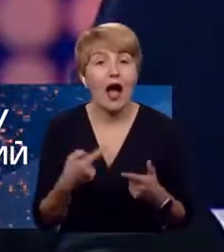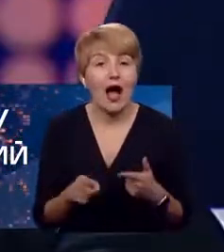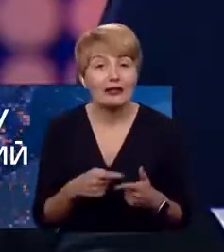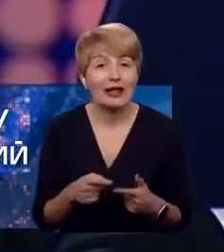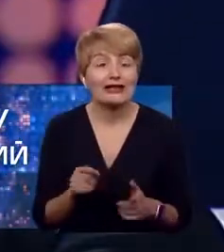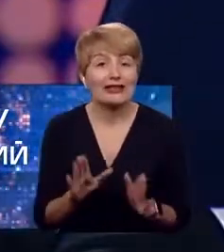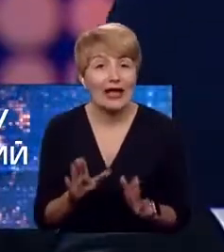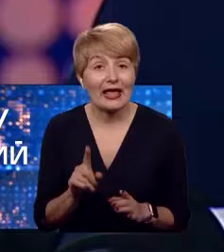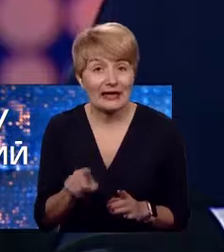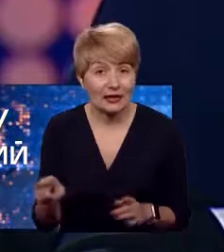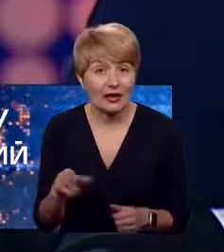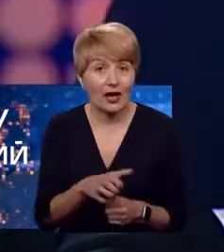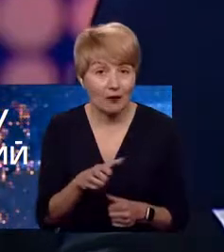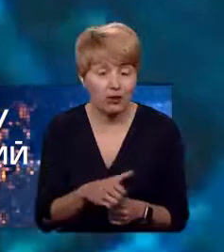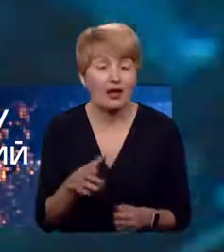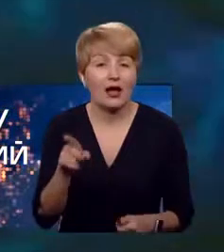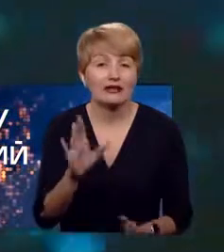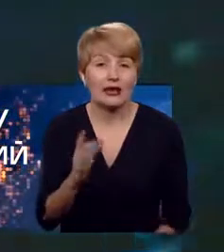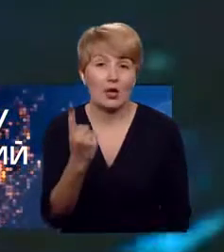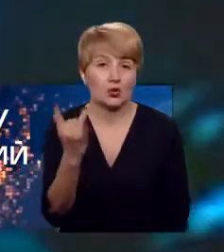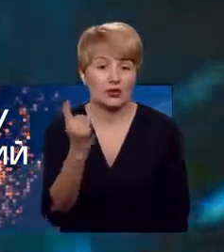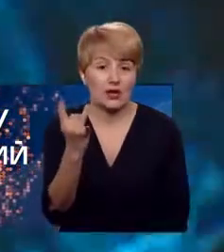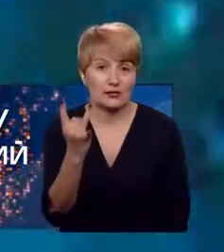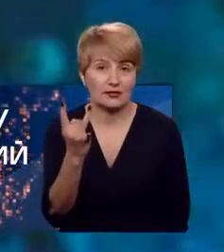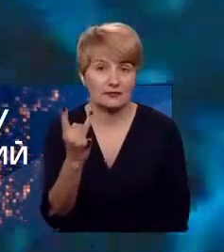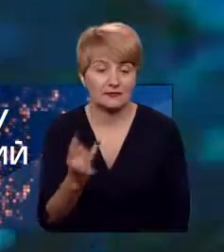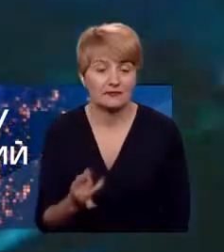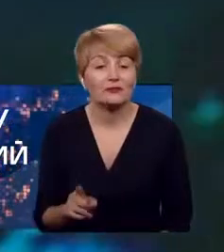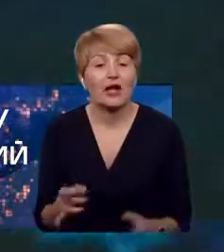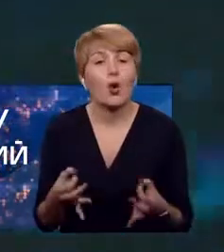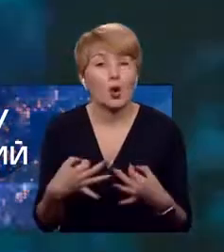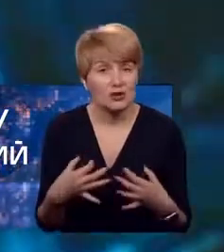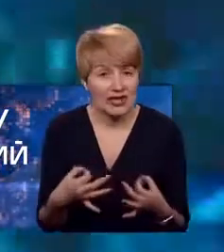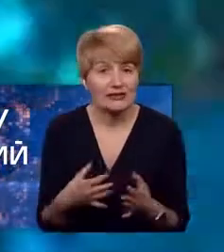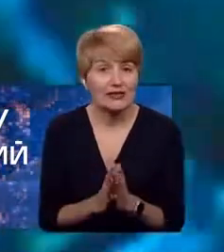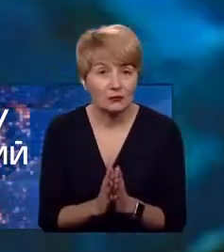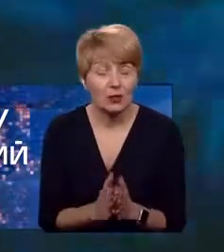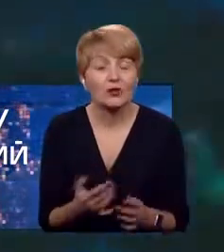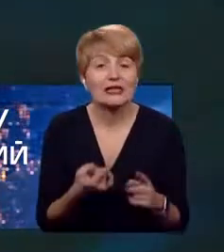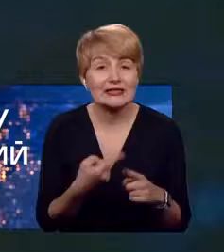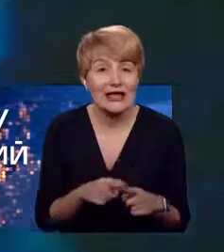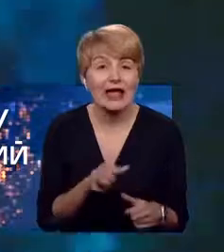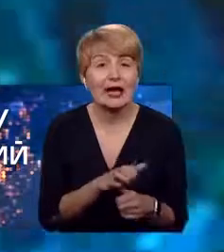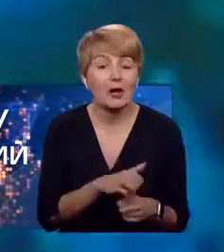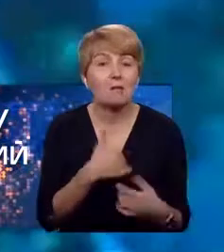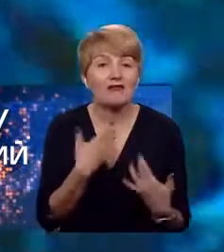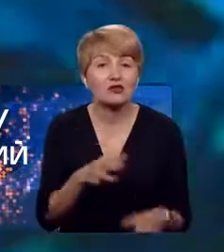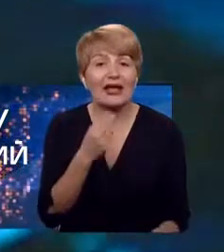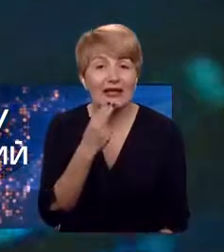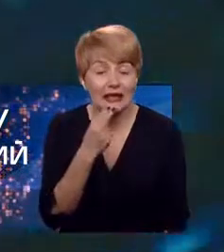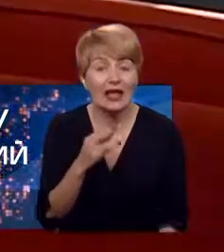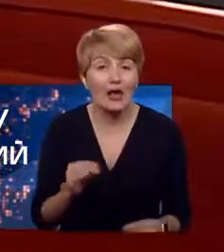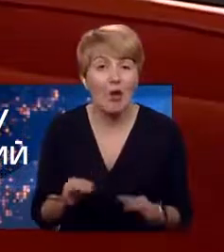раз. Ну, цей гриб ми вже їли. Ні, роз'ясніть. Я зараз поясню. Цей гриб ми вже їли, і ми опинились там, де